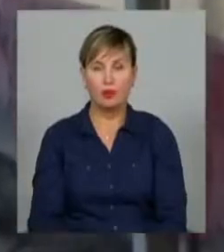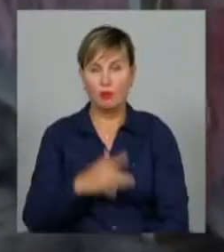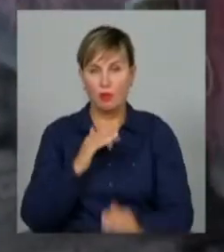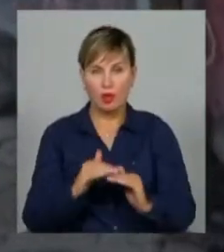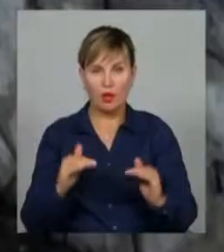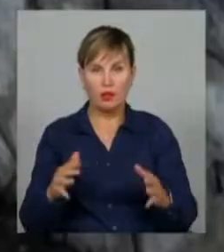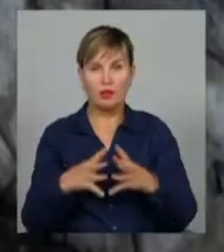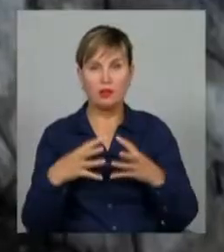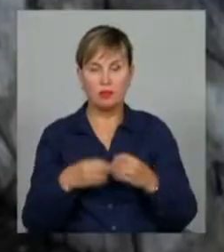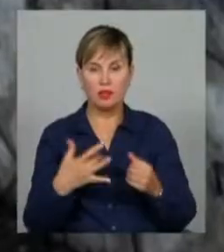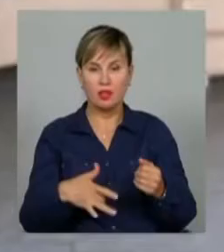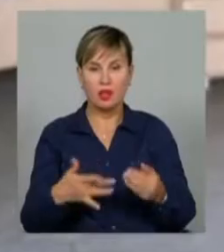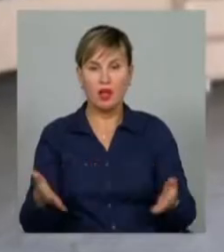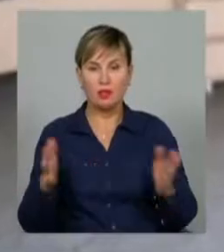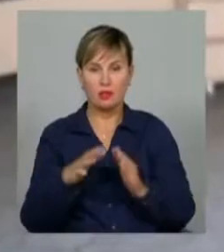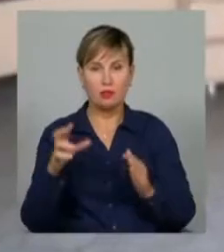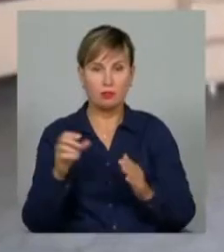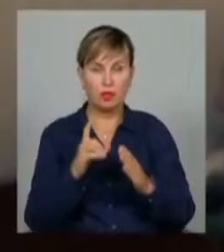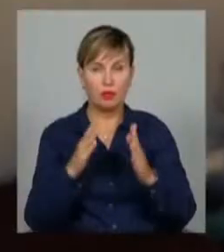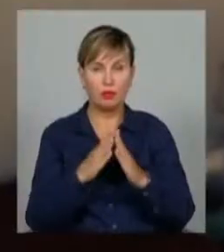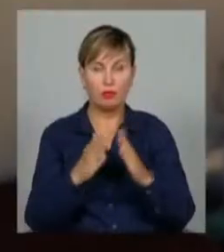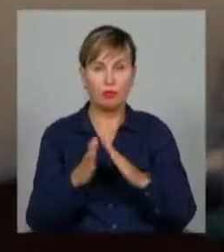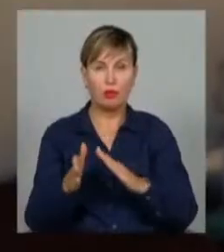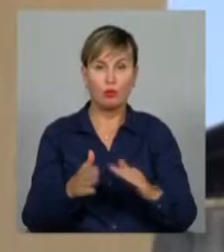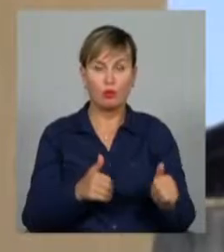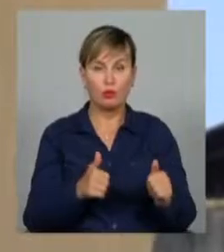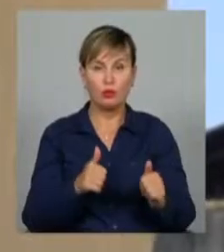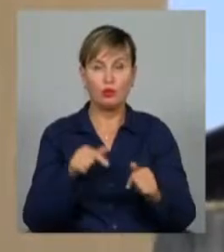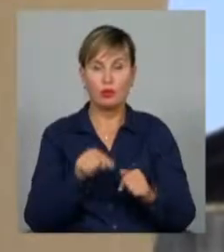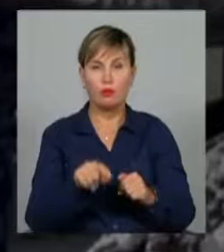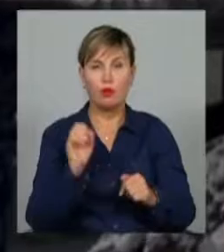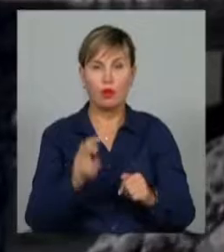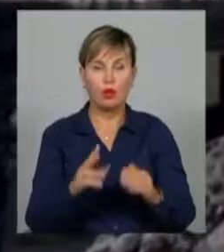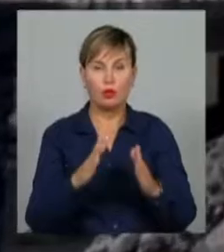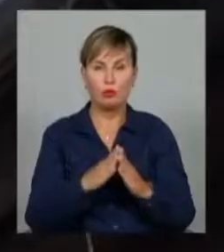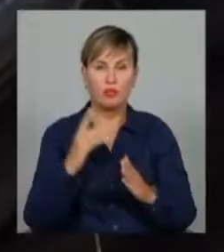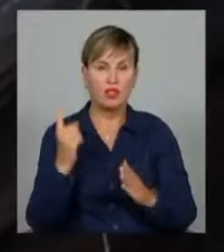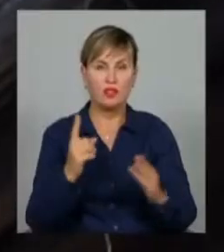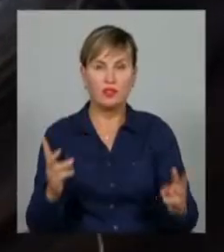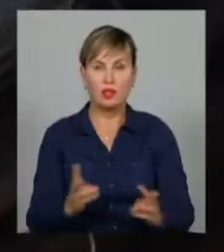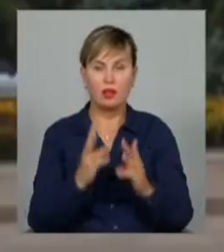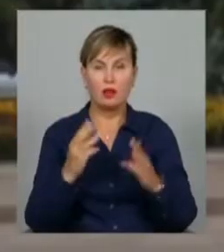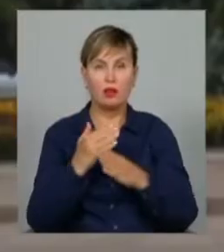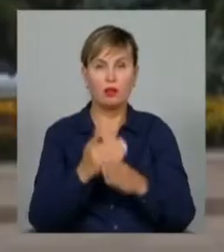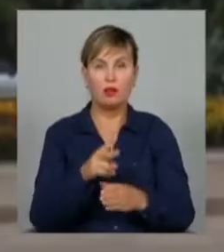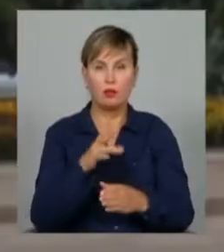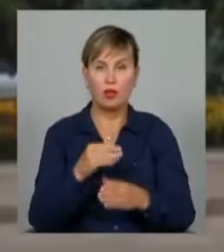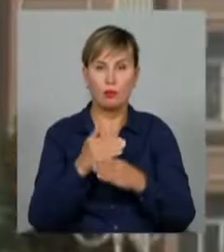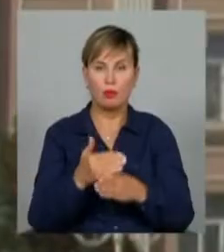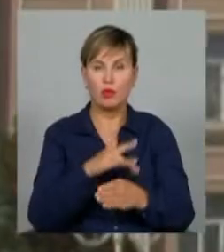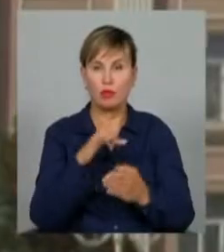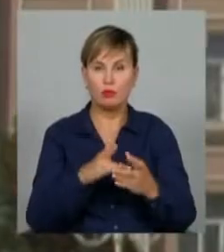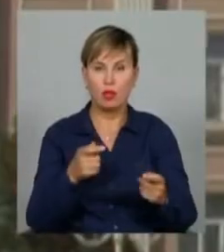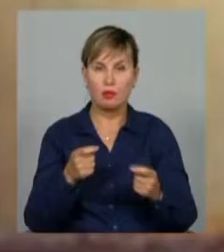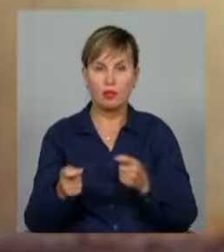Многодетная семья из Тараза осталась без крыши над головой после того, как их единственный дом сгорел. Готовы ли помочь в городской